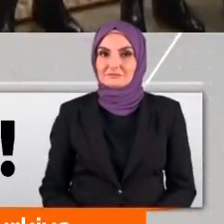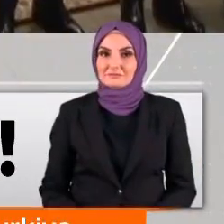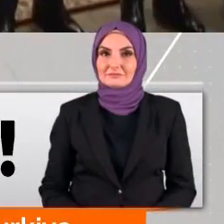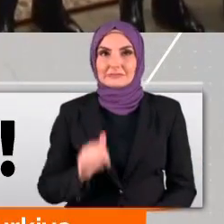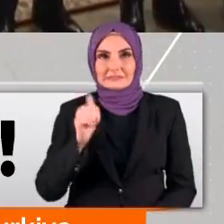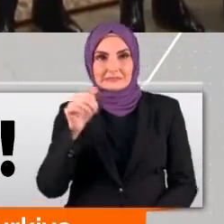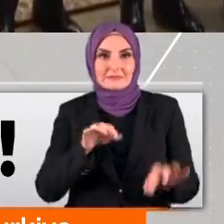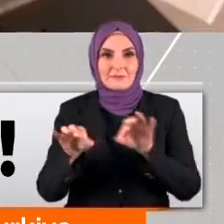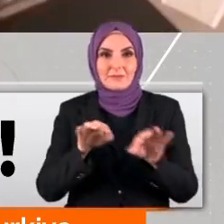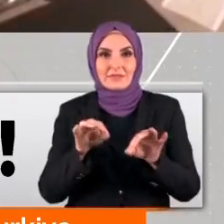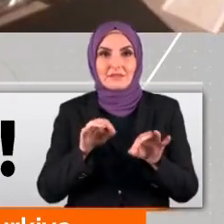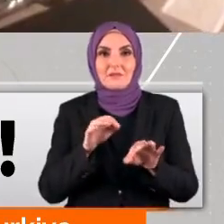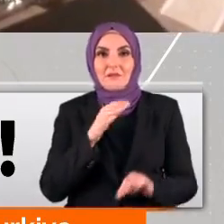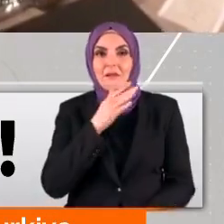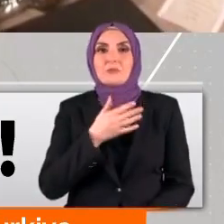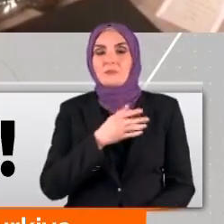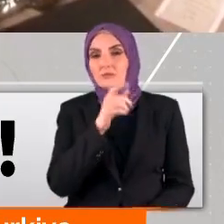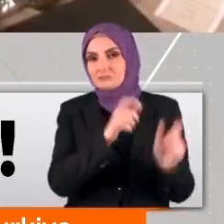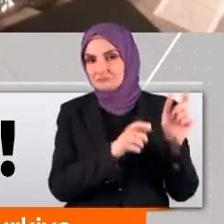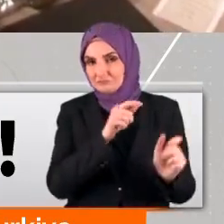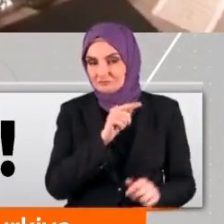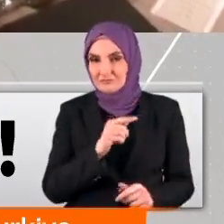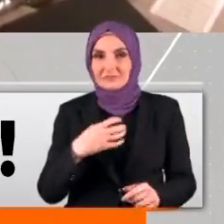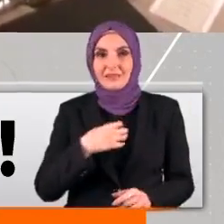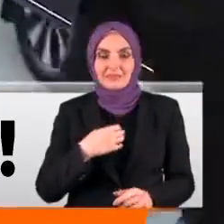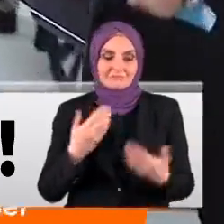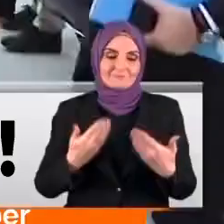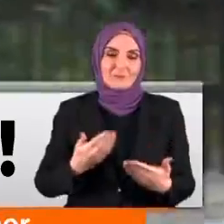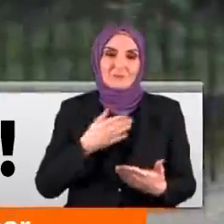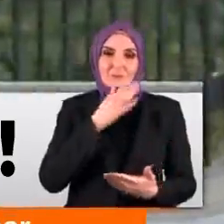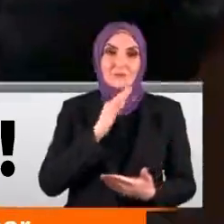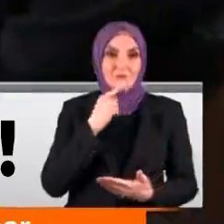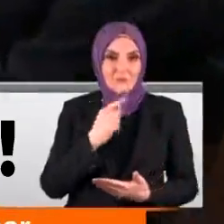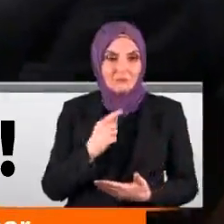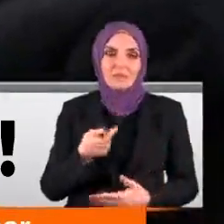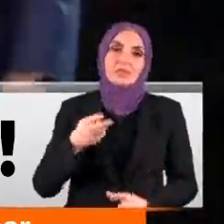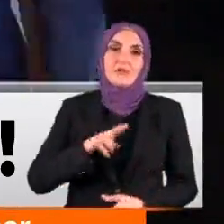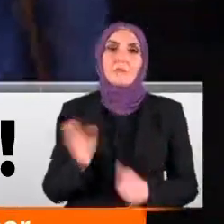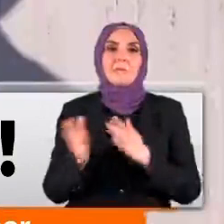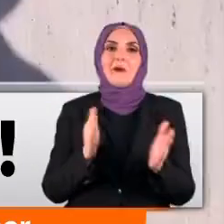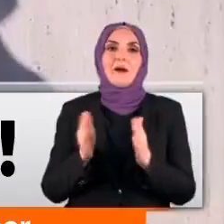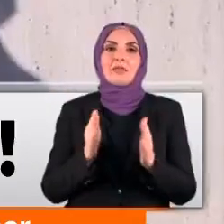çapsızlıklarını kabullenmek yerine her hafta yeni bir bahane üreterek